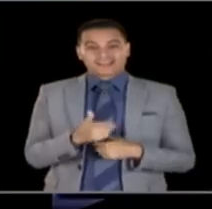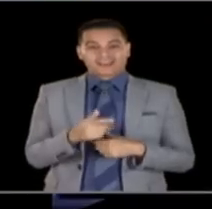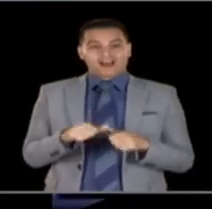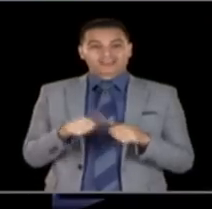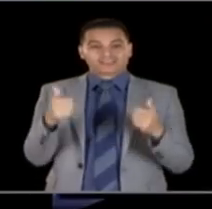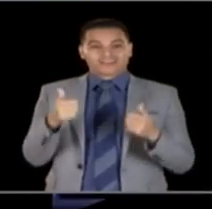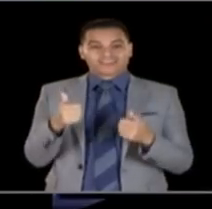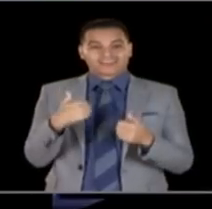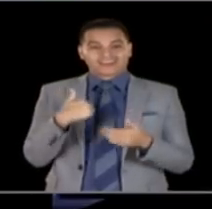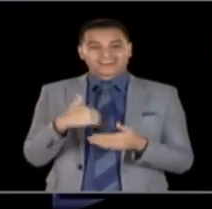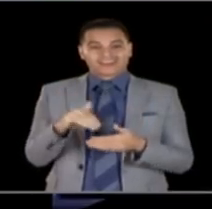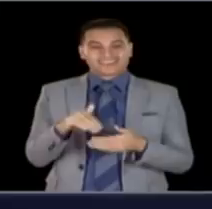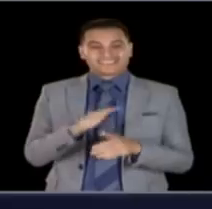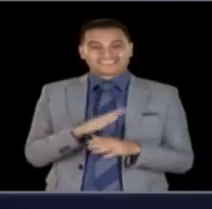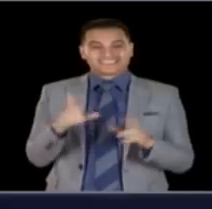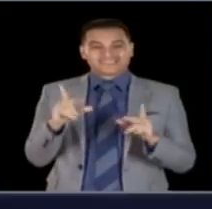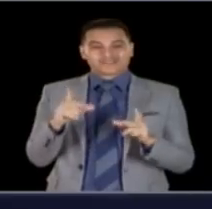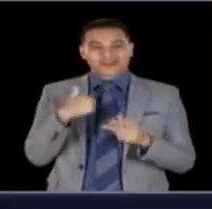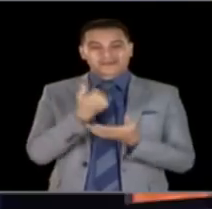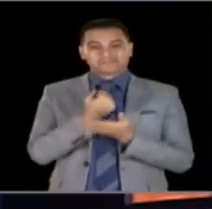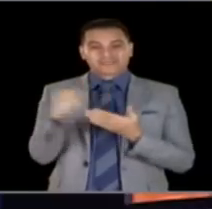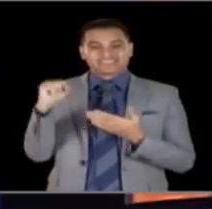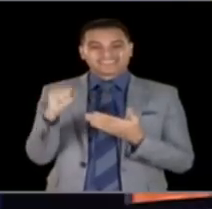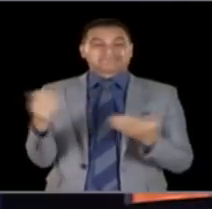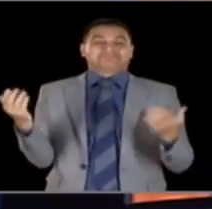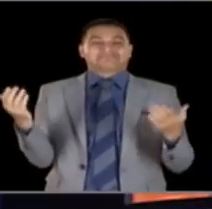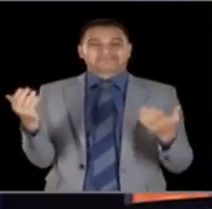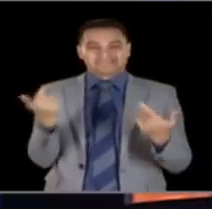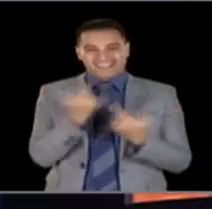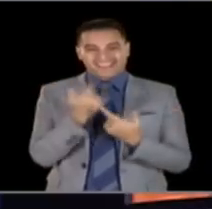هتطلقني في التلفزيون. مش هتفرج.